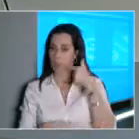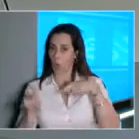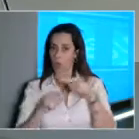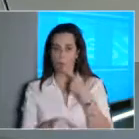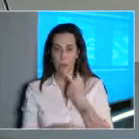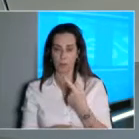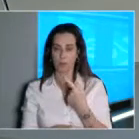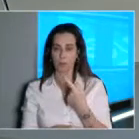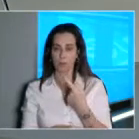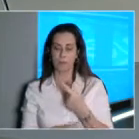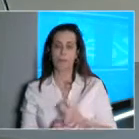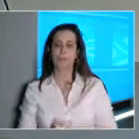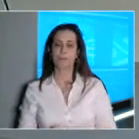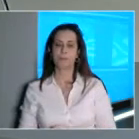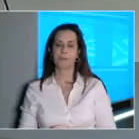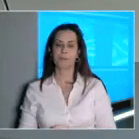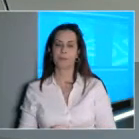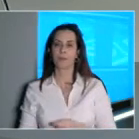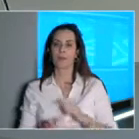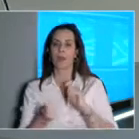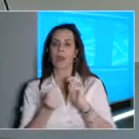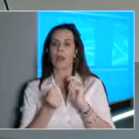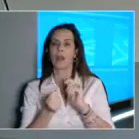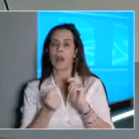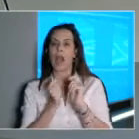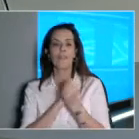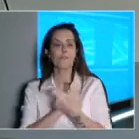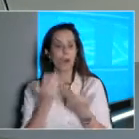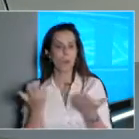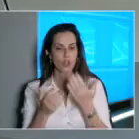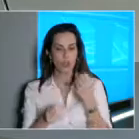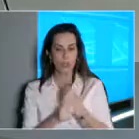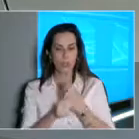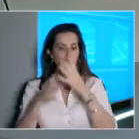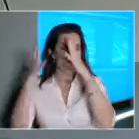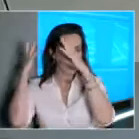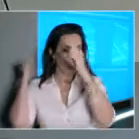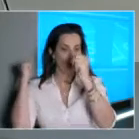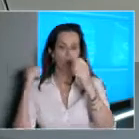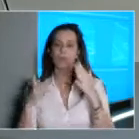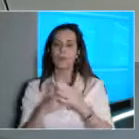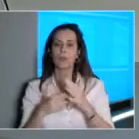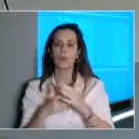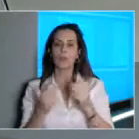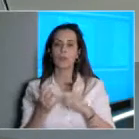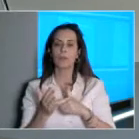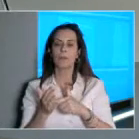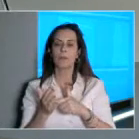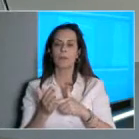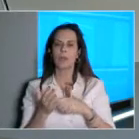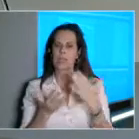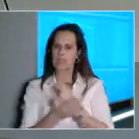אומר, לפחות על פי הכותרת, הרפורמה של כץ במשרד החוץ, שגרירויות יימדדו לפי הישגים